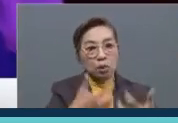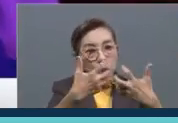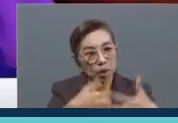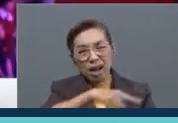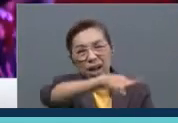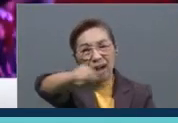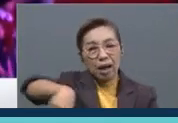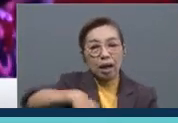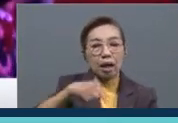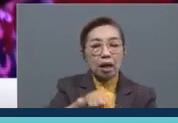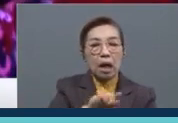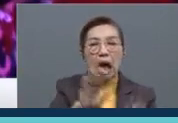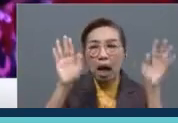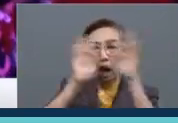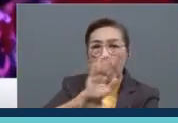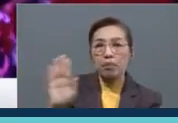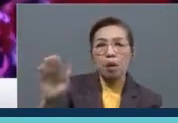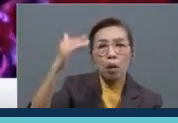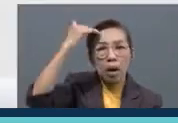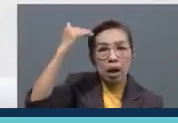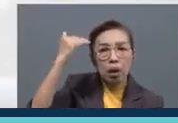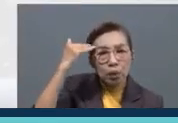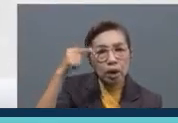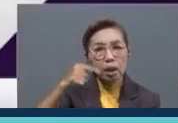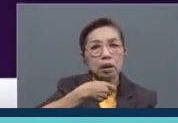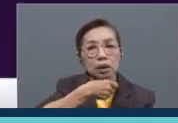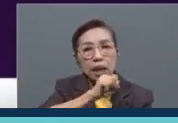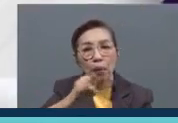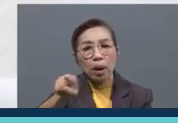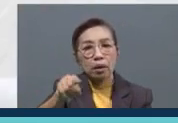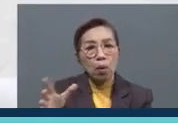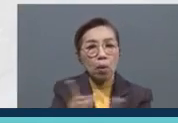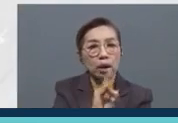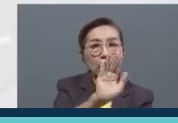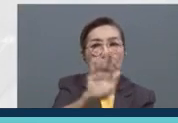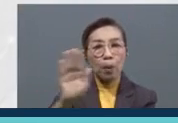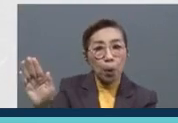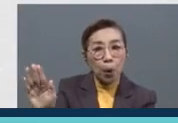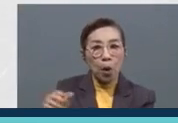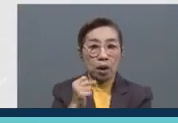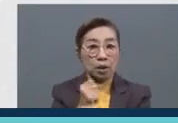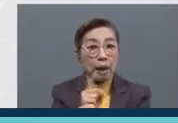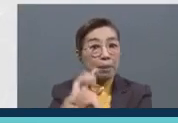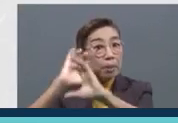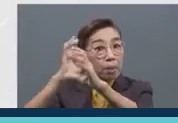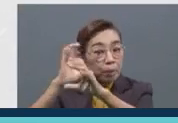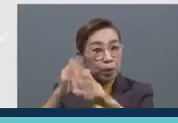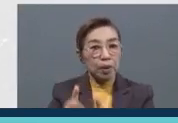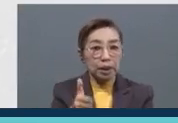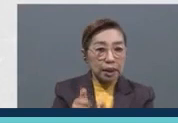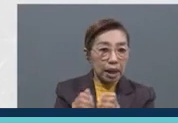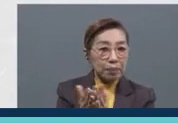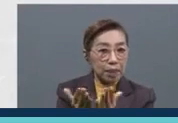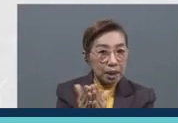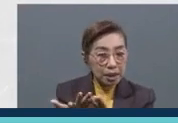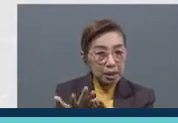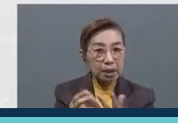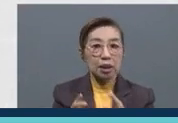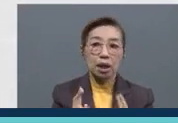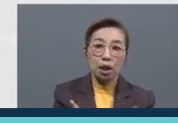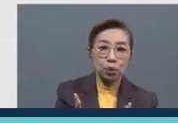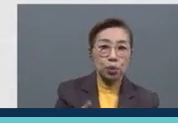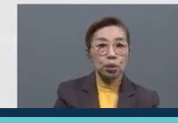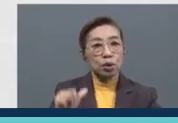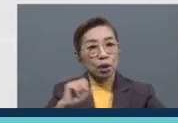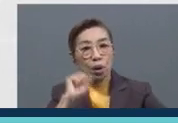ซอฟต์พาวเวอร์ฟอรัม2024ว่าเป็นการนำเสนอแนวทางการพัฒนาอุตสาหกรรมเชิงสร้างสรรค์ของไทย11สา